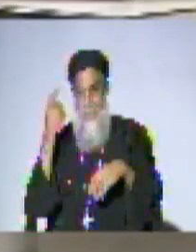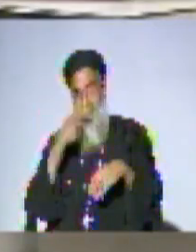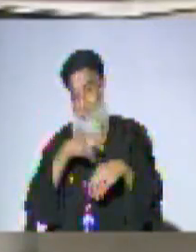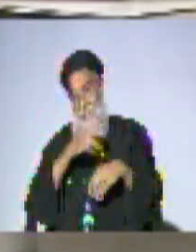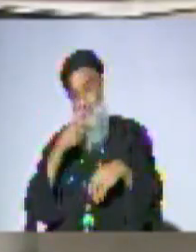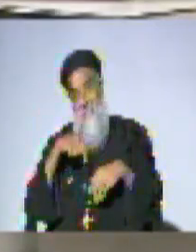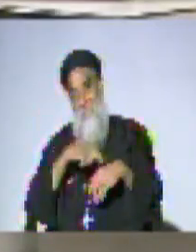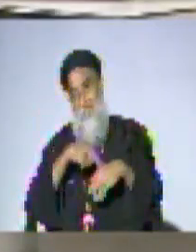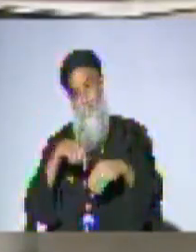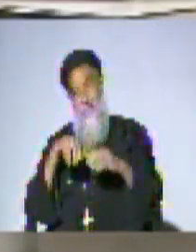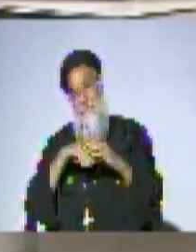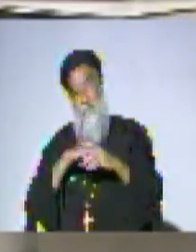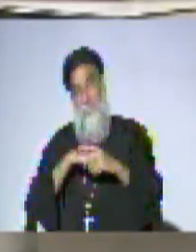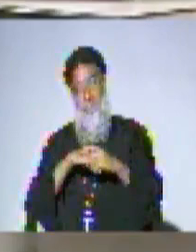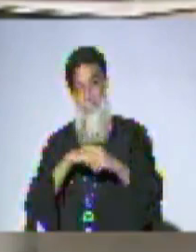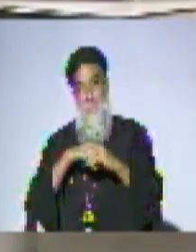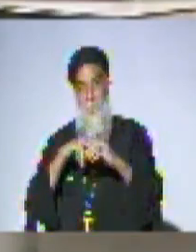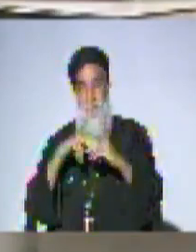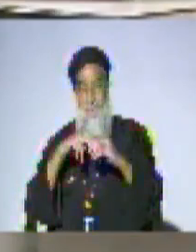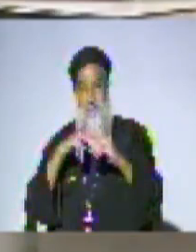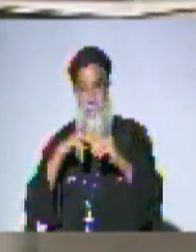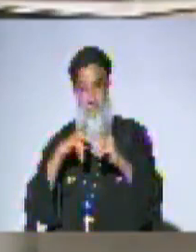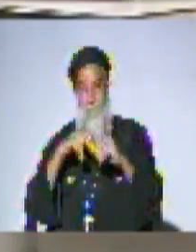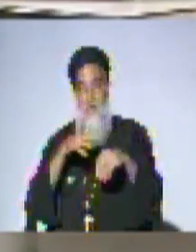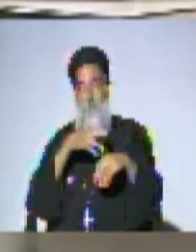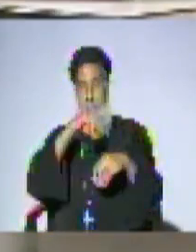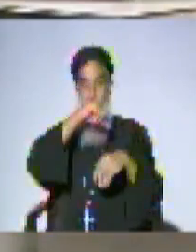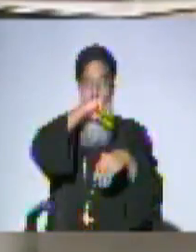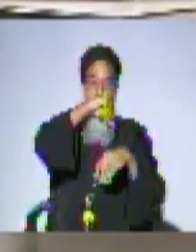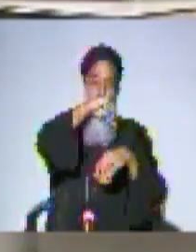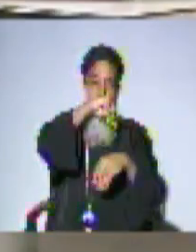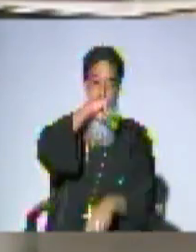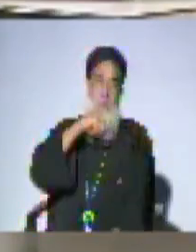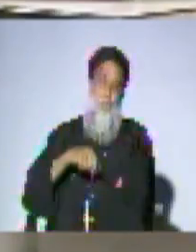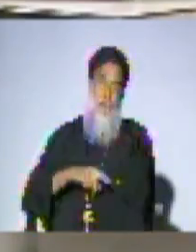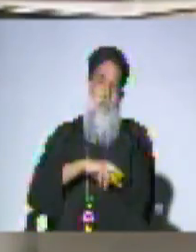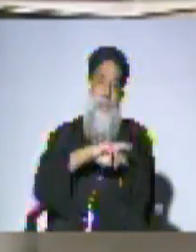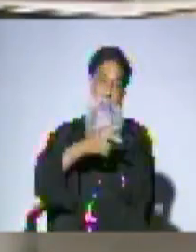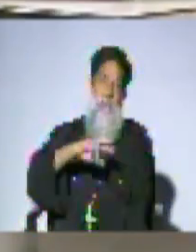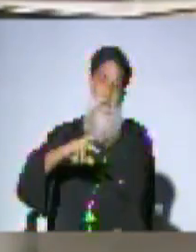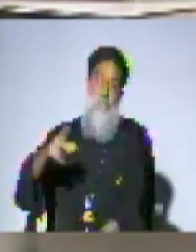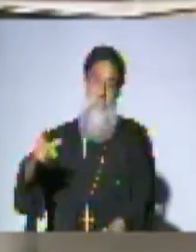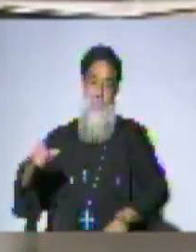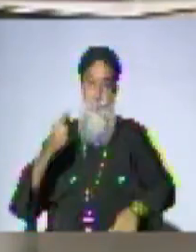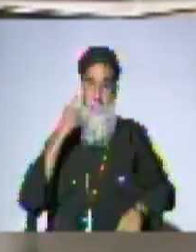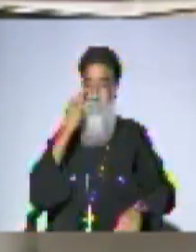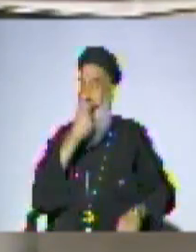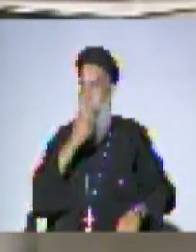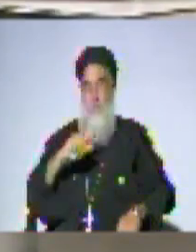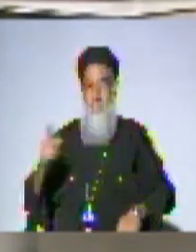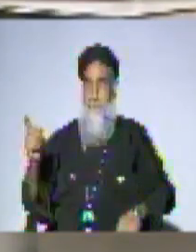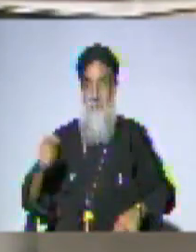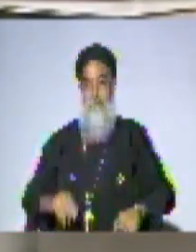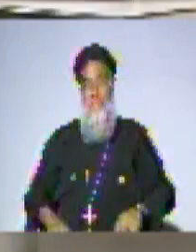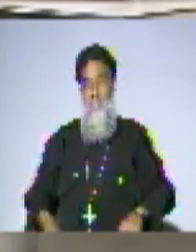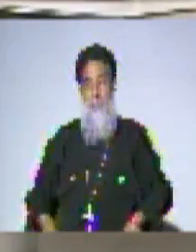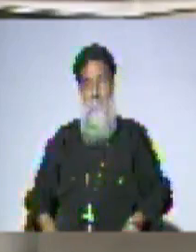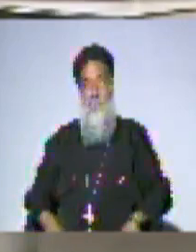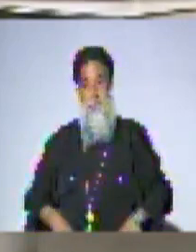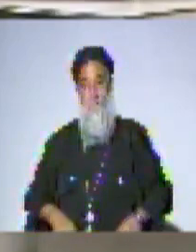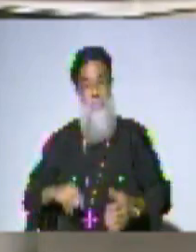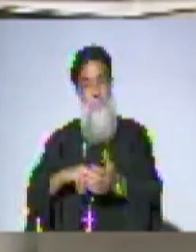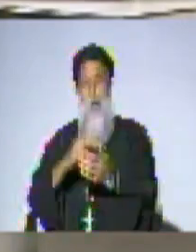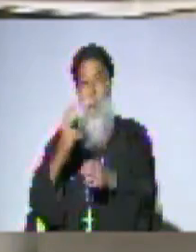الكنيسه، يعني كان كاهن له بعض حاجات الناس مش راضيه عنها يعني.